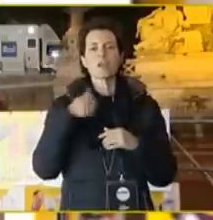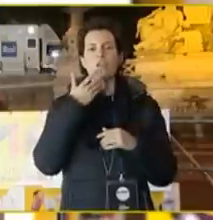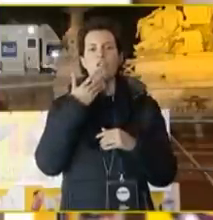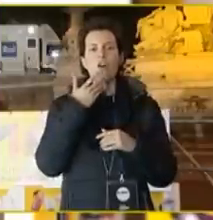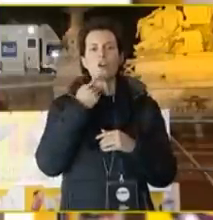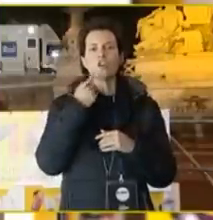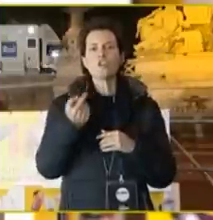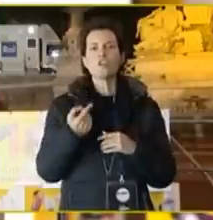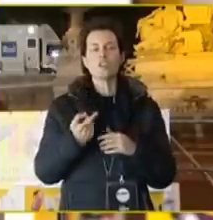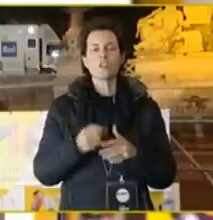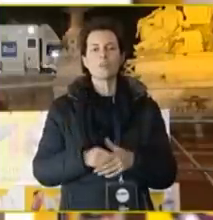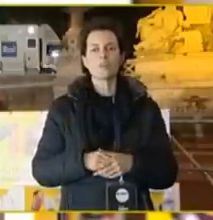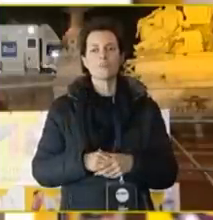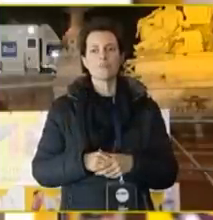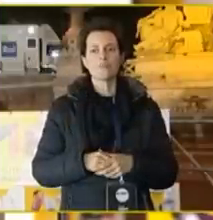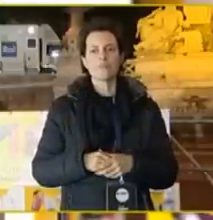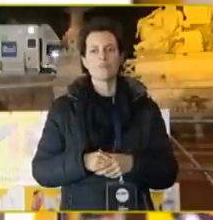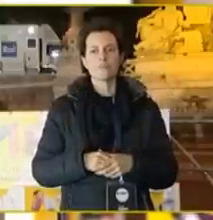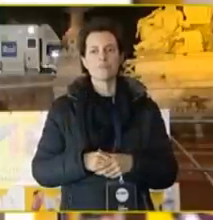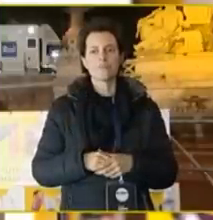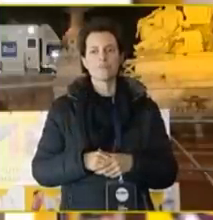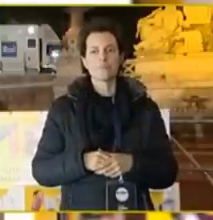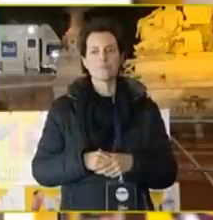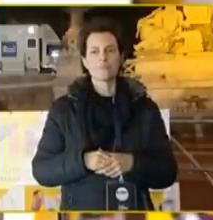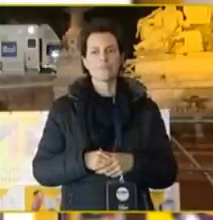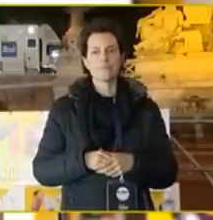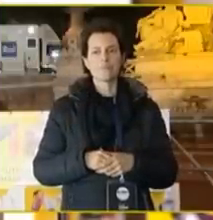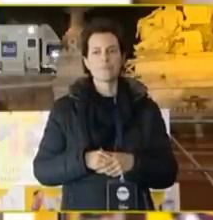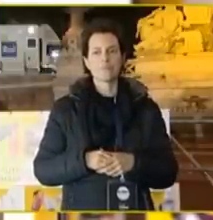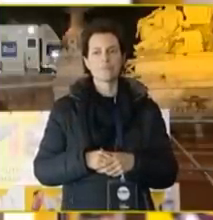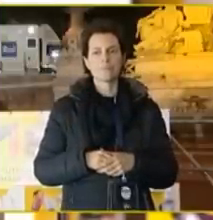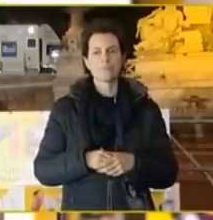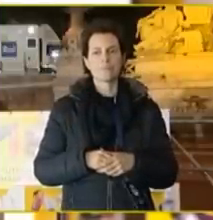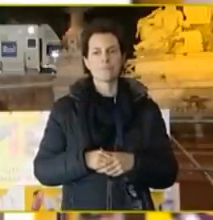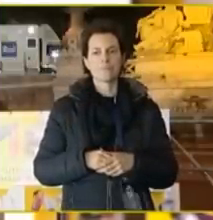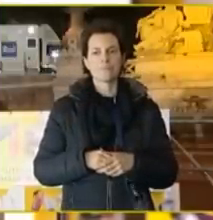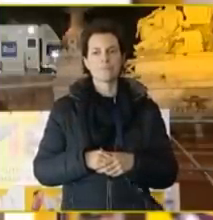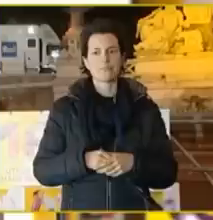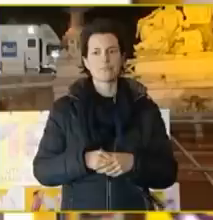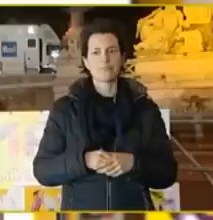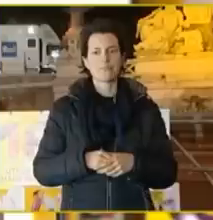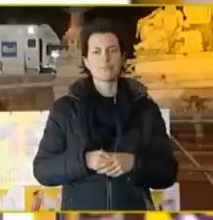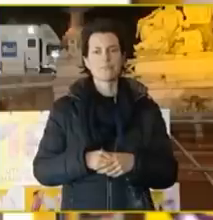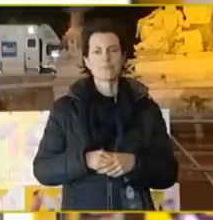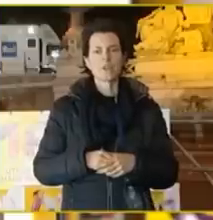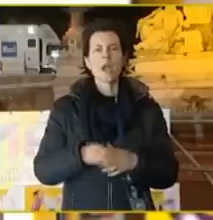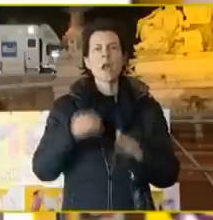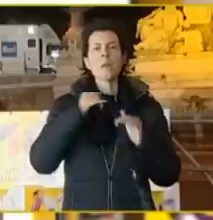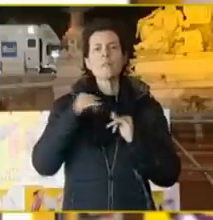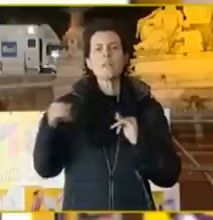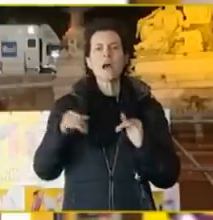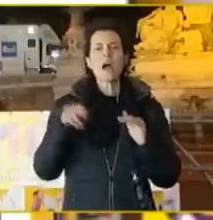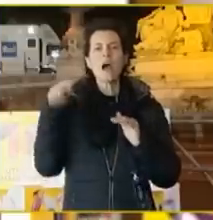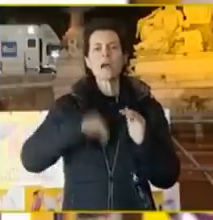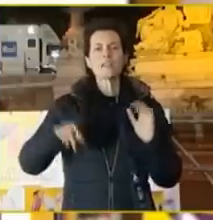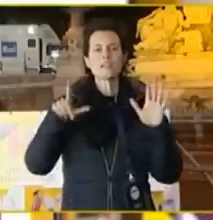mia generazione. Tutte quelle persone che sono nate tra la metà degli anni 70 e la fine degli anni